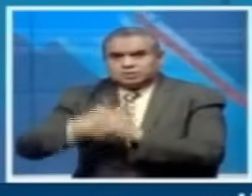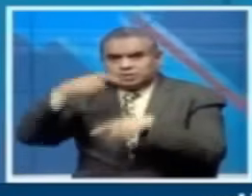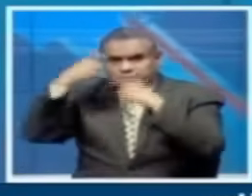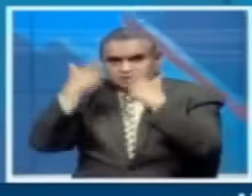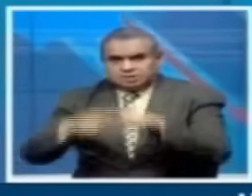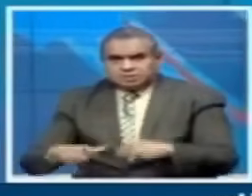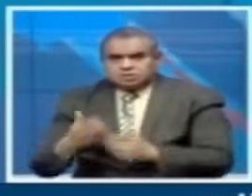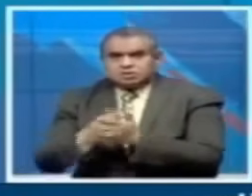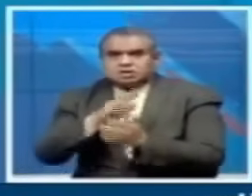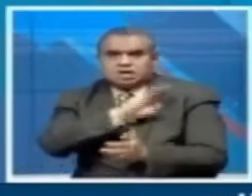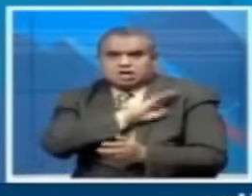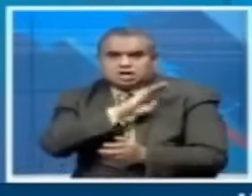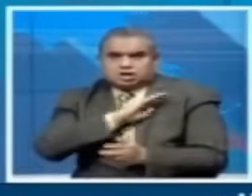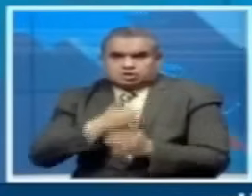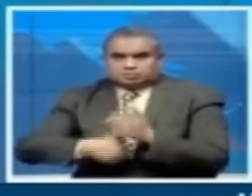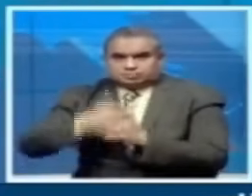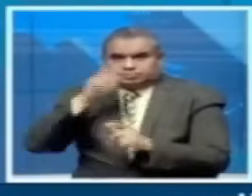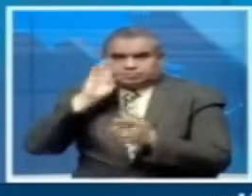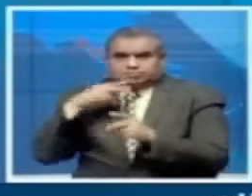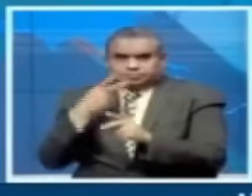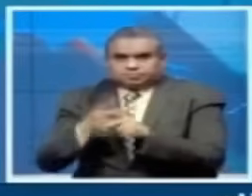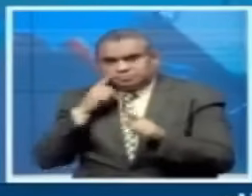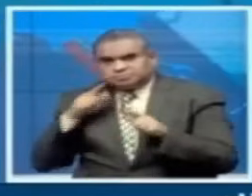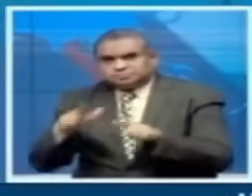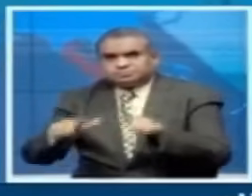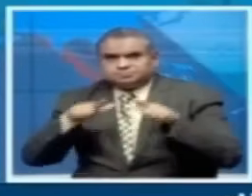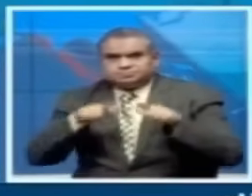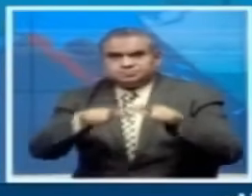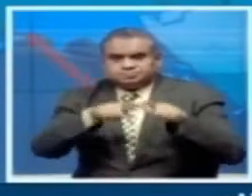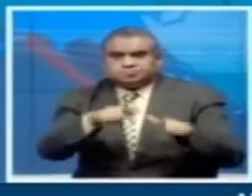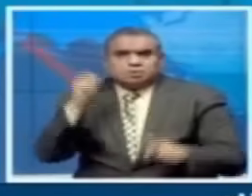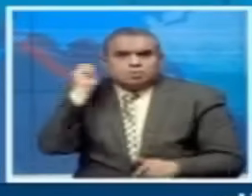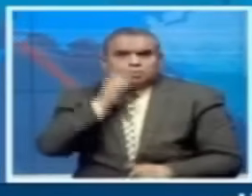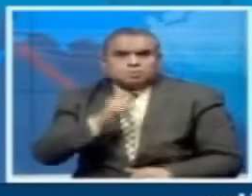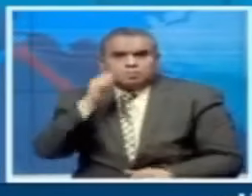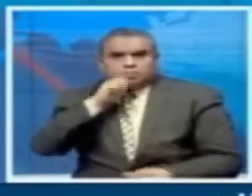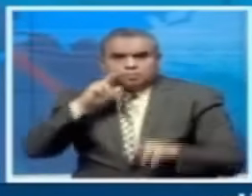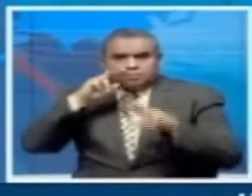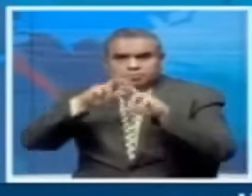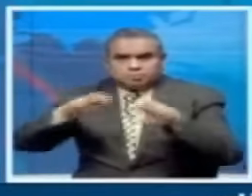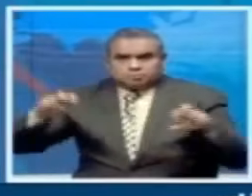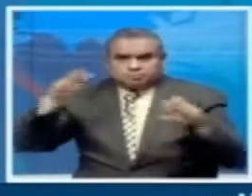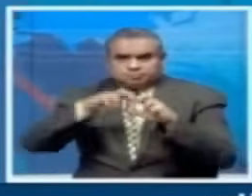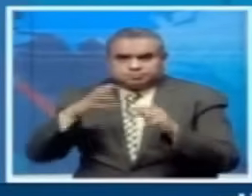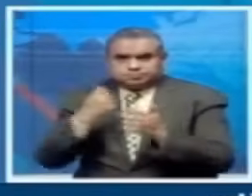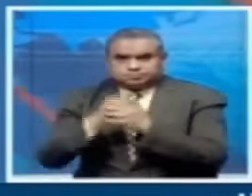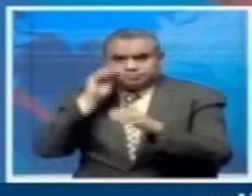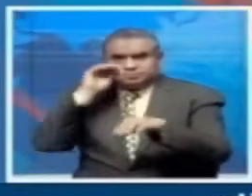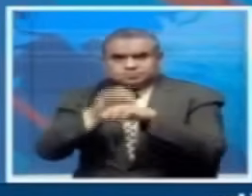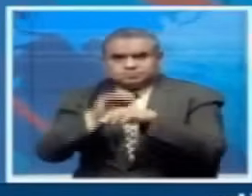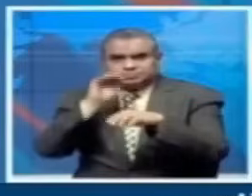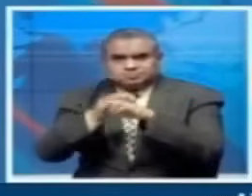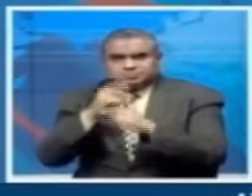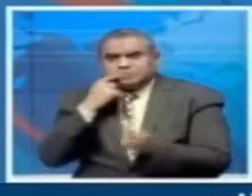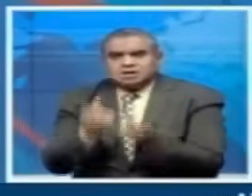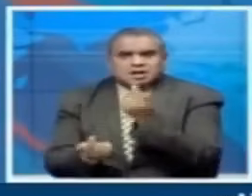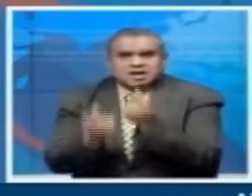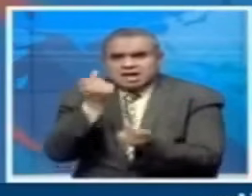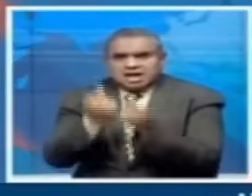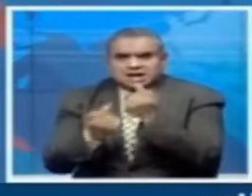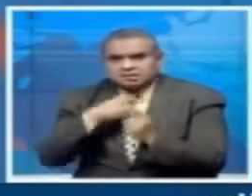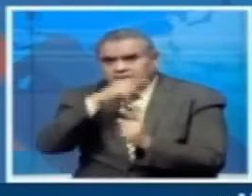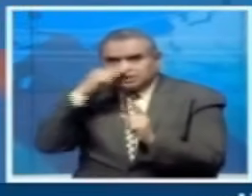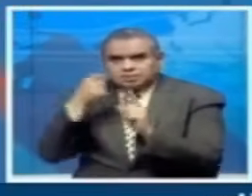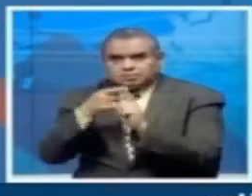حيث قامت القوات المسلحة بتنفيذ عمليات مداهمة للقضاء على العناصر الإجرامية والبحث والتفتيش للقضاء